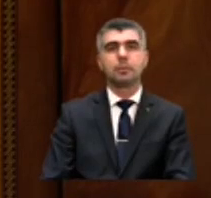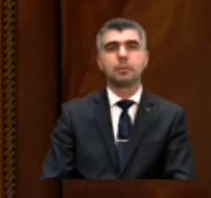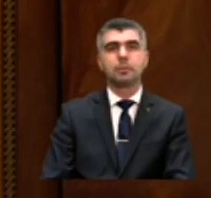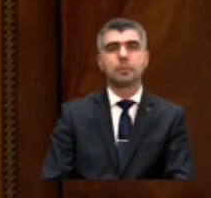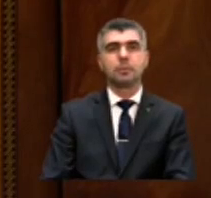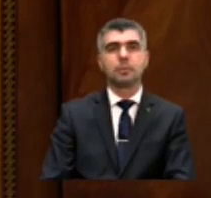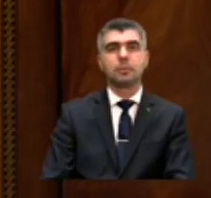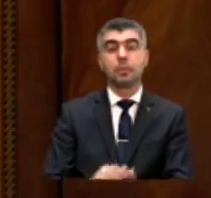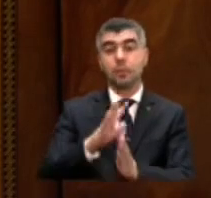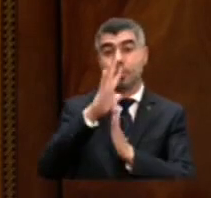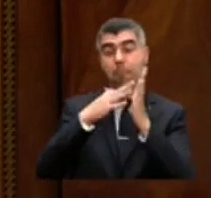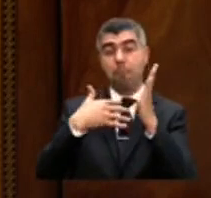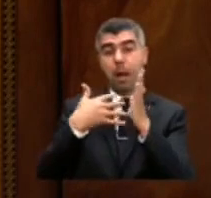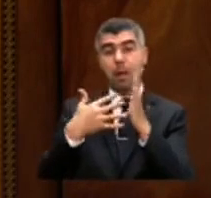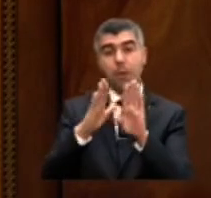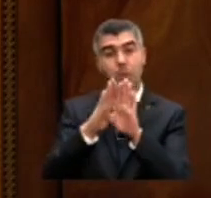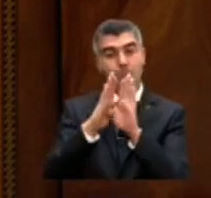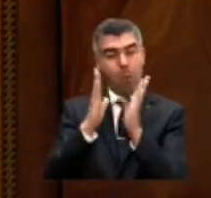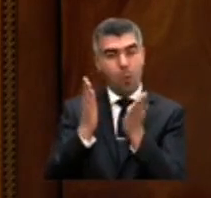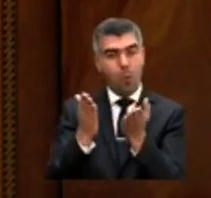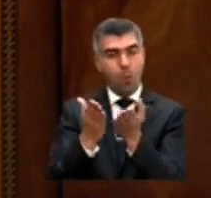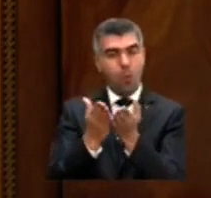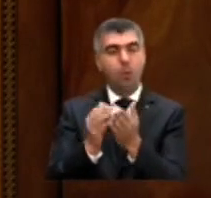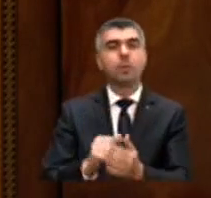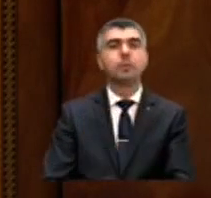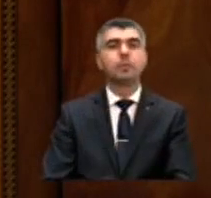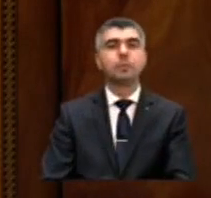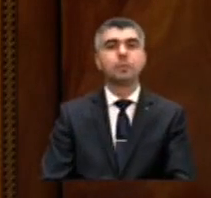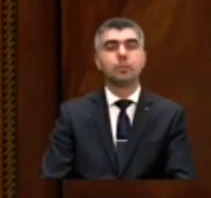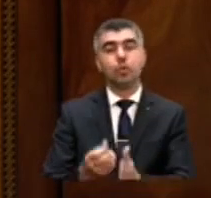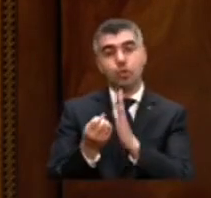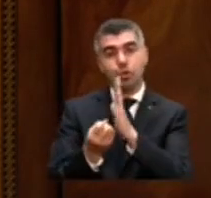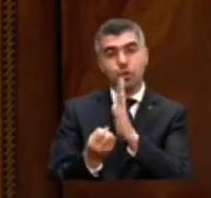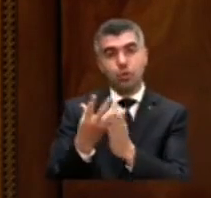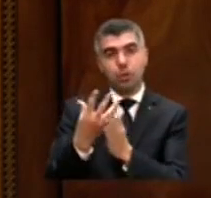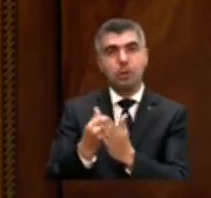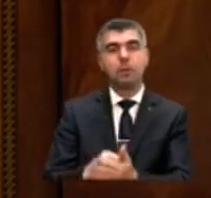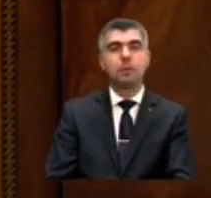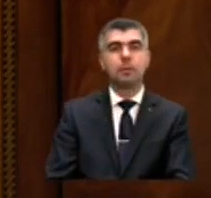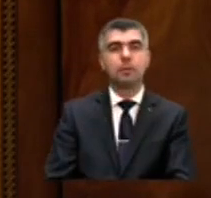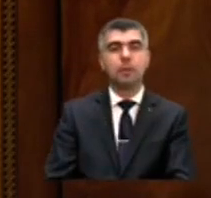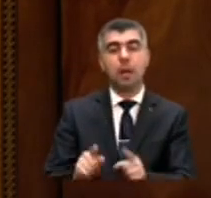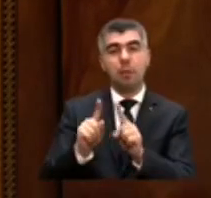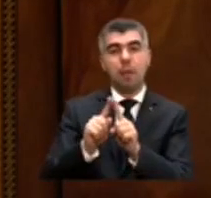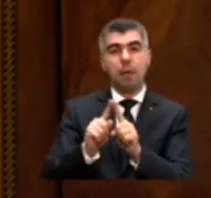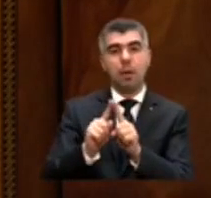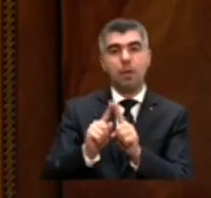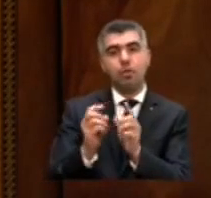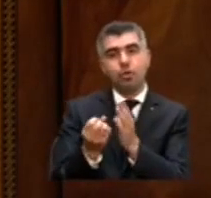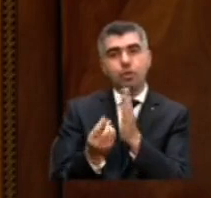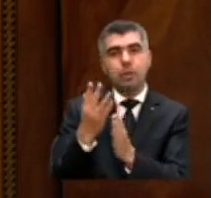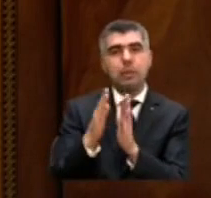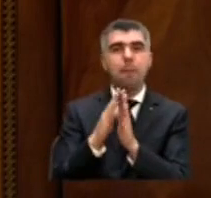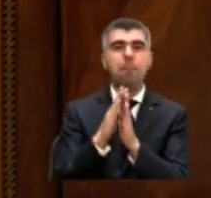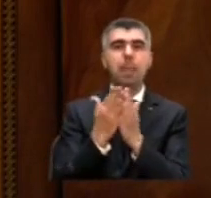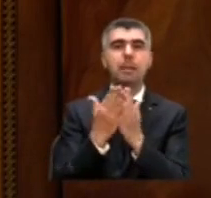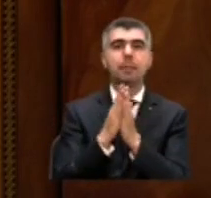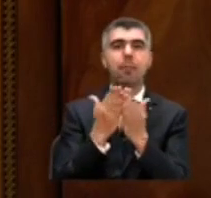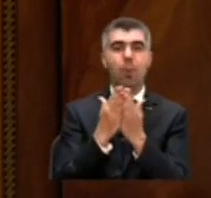في إطار برنامج شمولي ومتكامل من خلال إحداث جواز الشباب لتسهيل